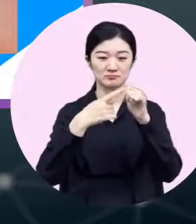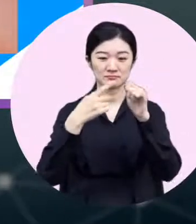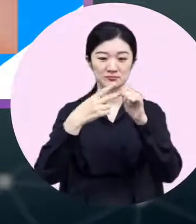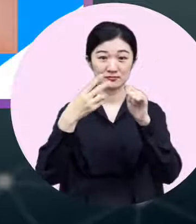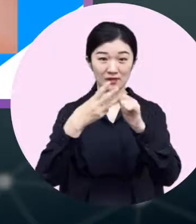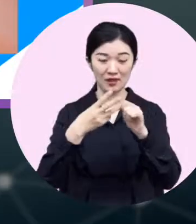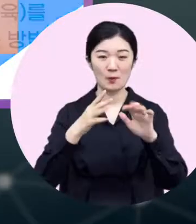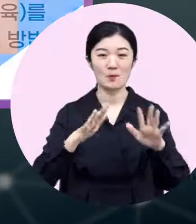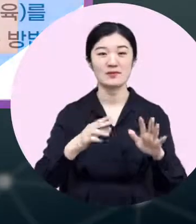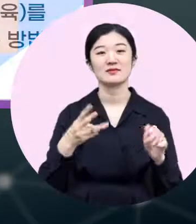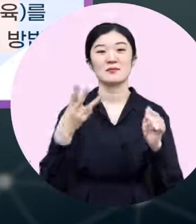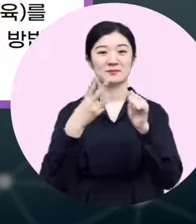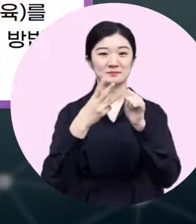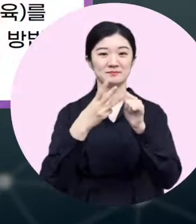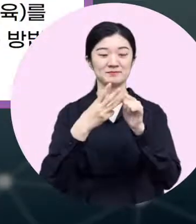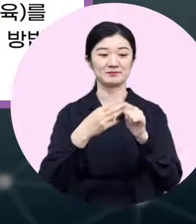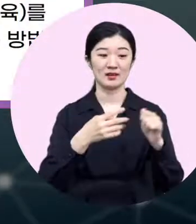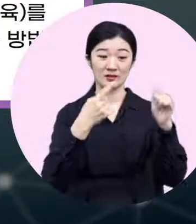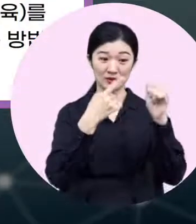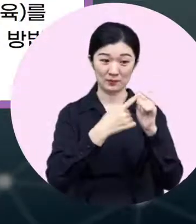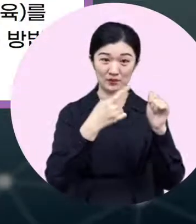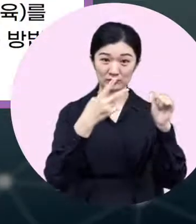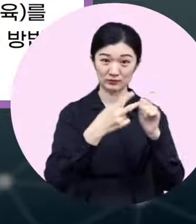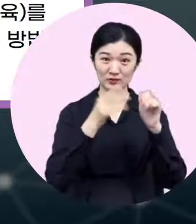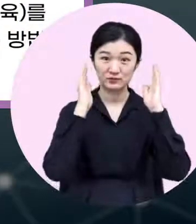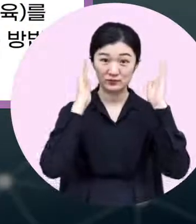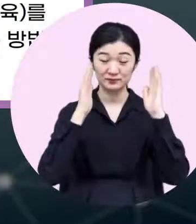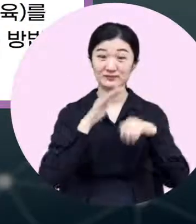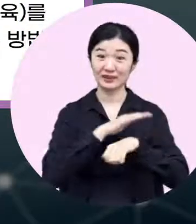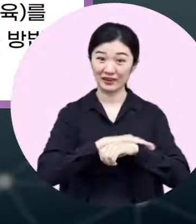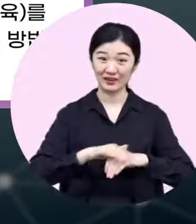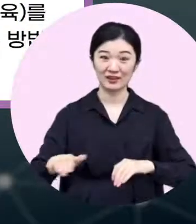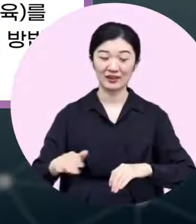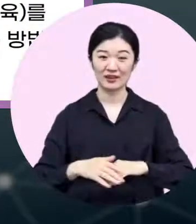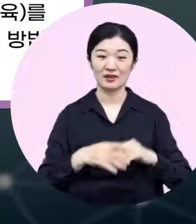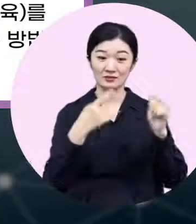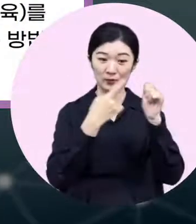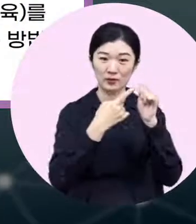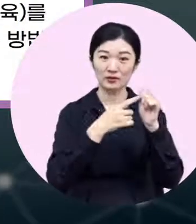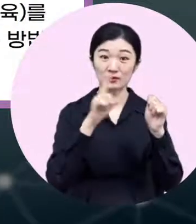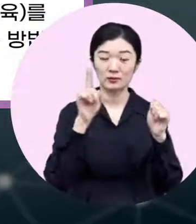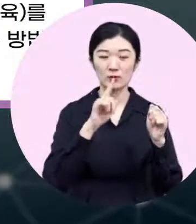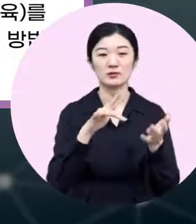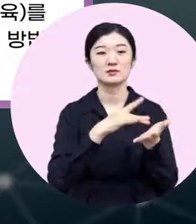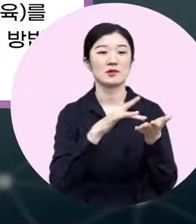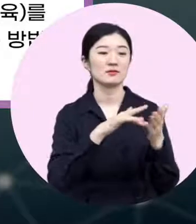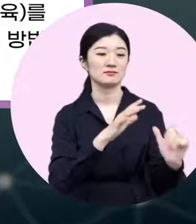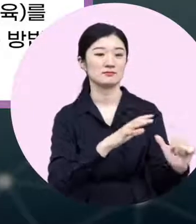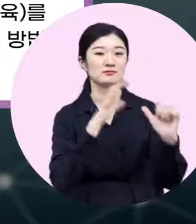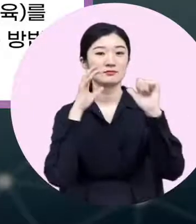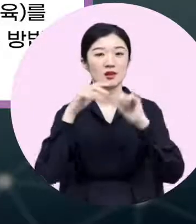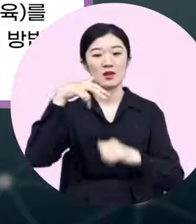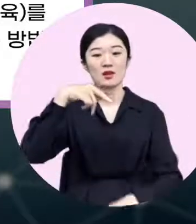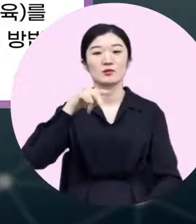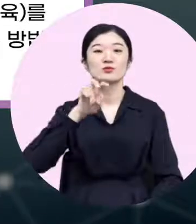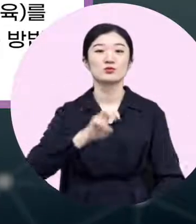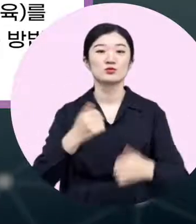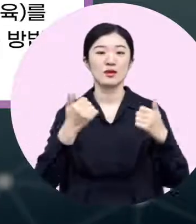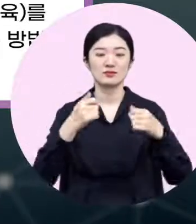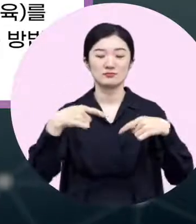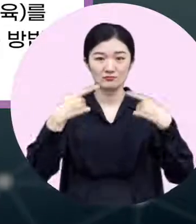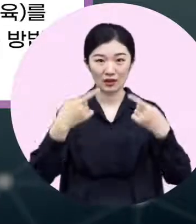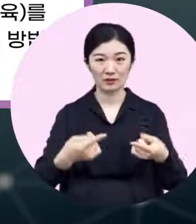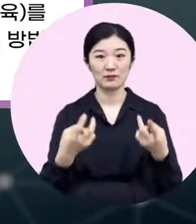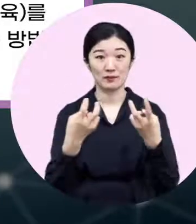번째 시간입니다. 첫 번째, 두 번째 강의 잘 들으셨나요? 네, 첫 번째 강의 때는 스마트폰을 활용해서 이제 줌 회의에